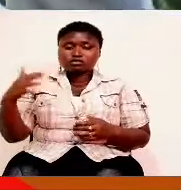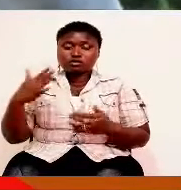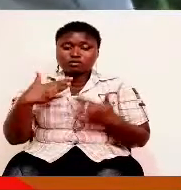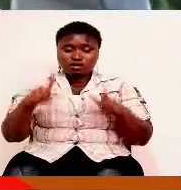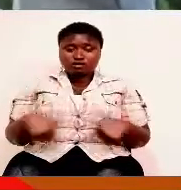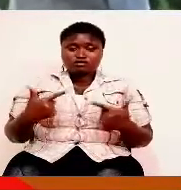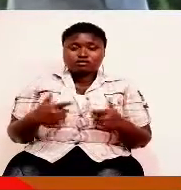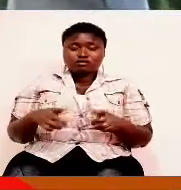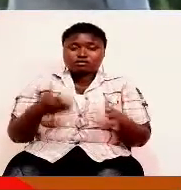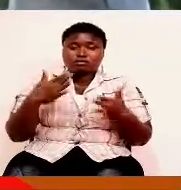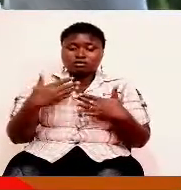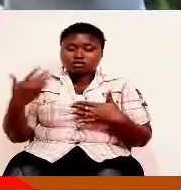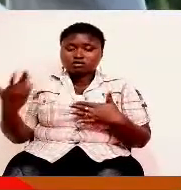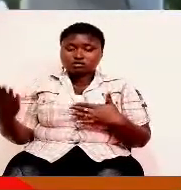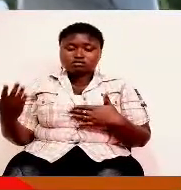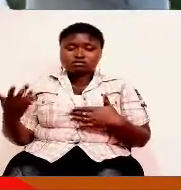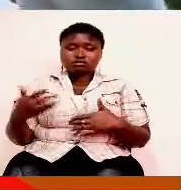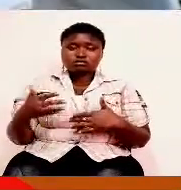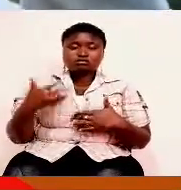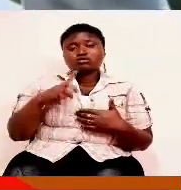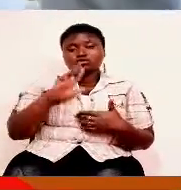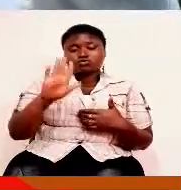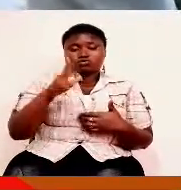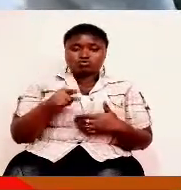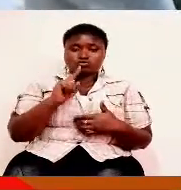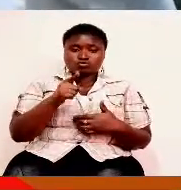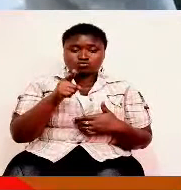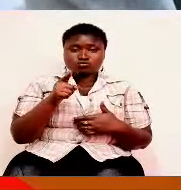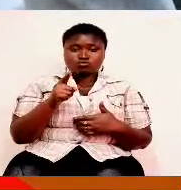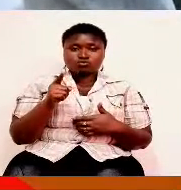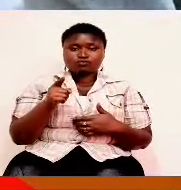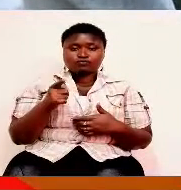our property. Wewe mwenyewe ukachukua Biblia juu,